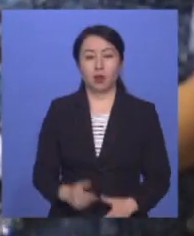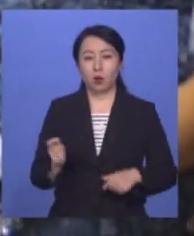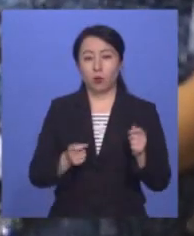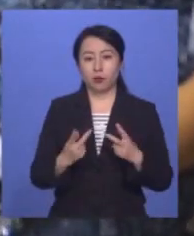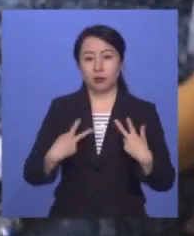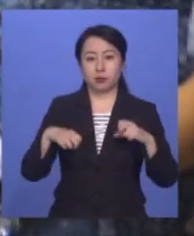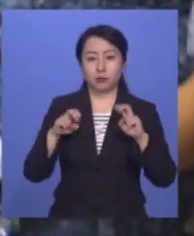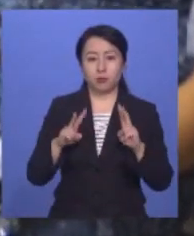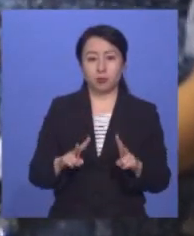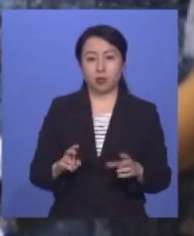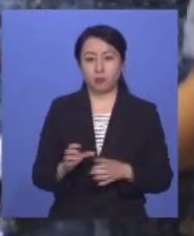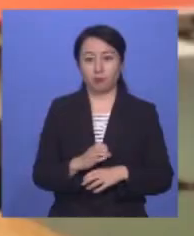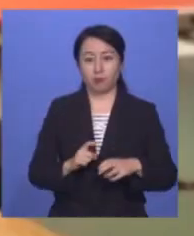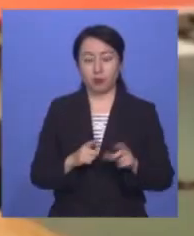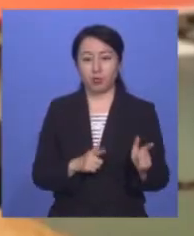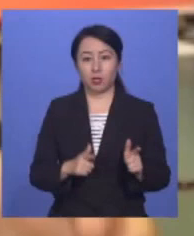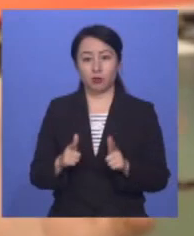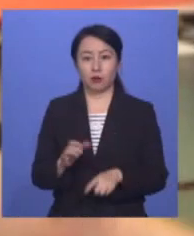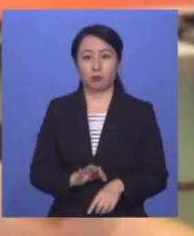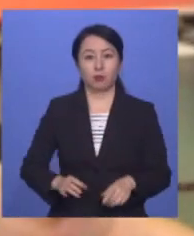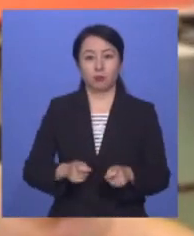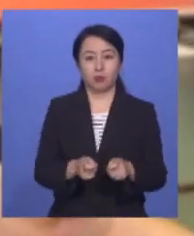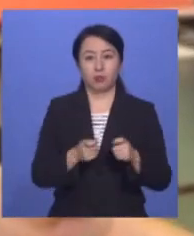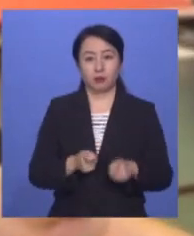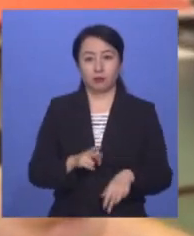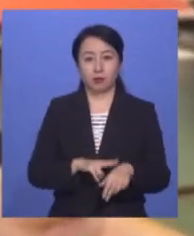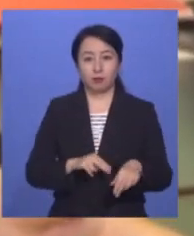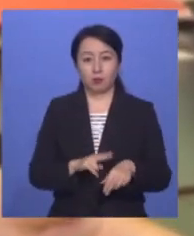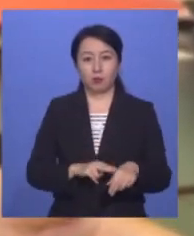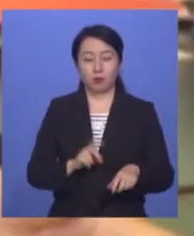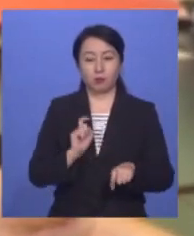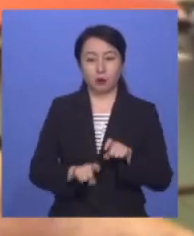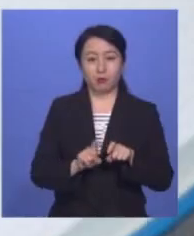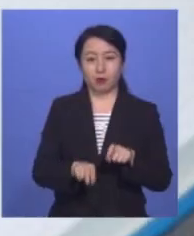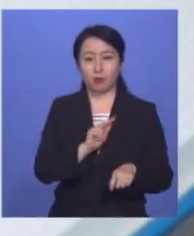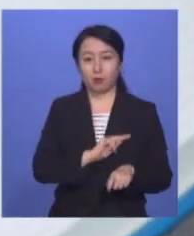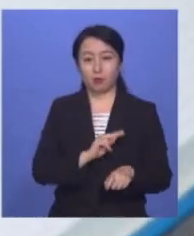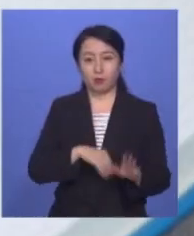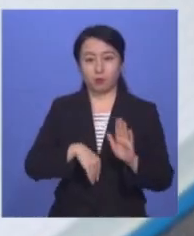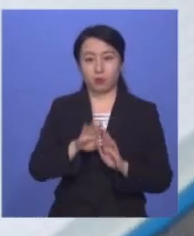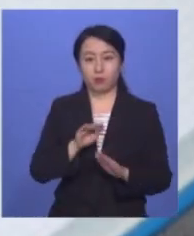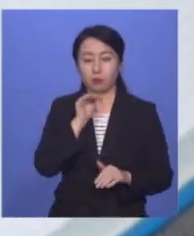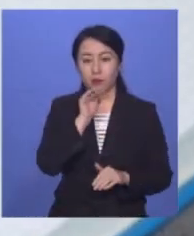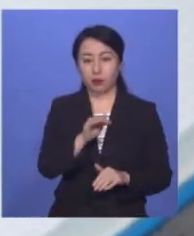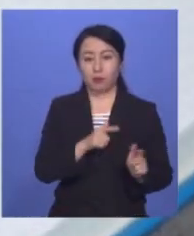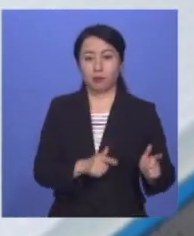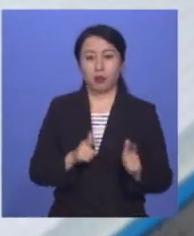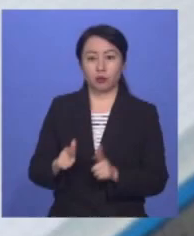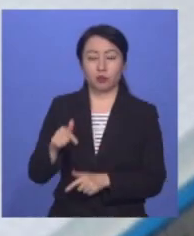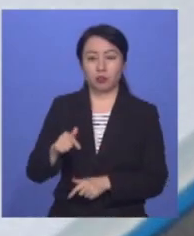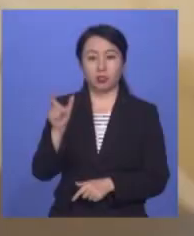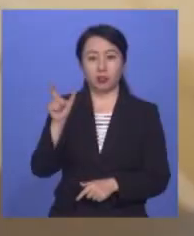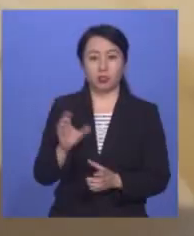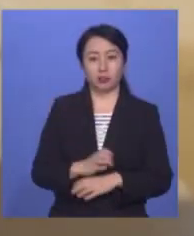Управление специальной и мобилизационной подготовки областного департамента полиции курирует работу по совершенствованию профессиональной подготовки среди